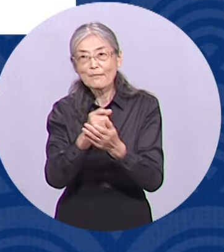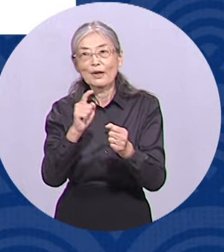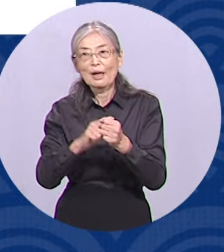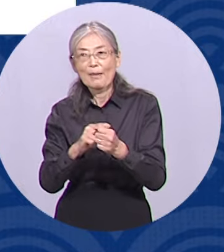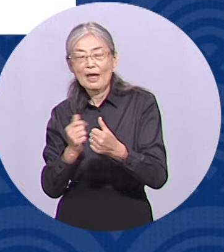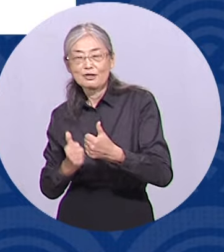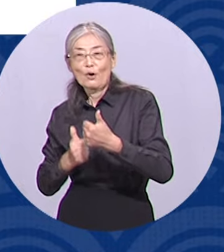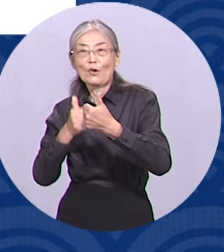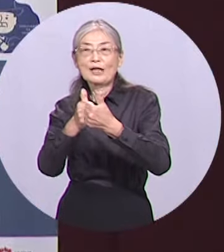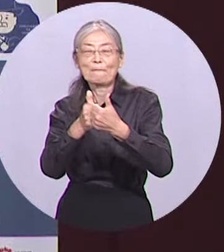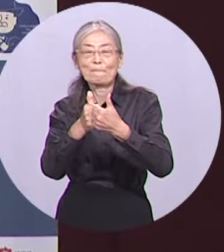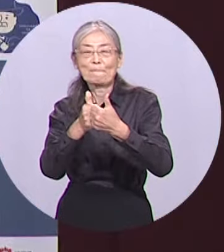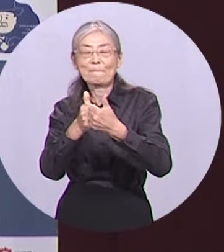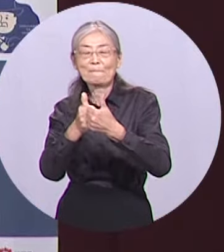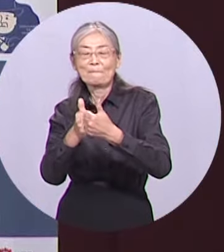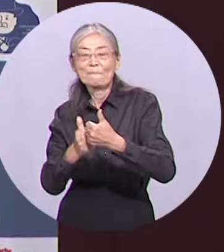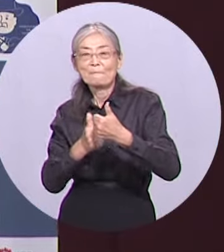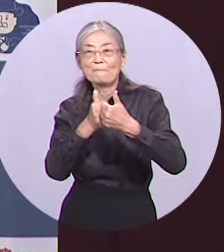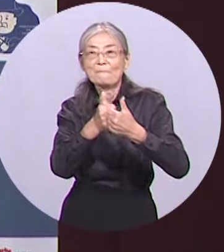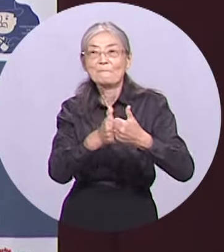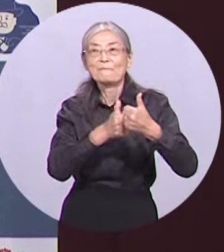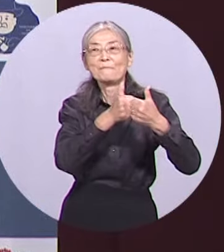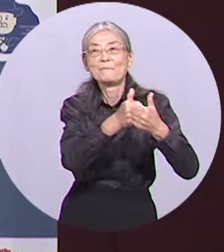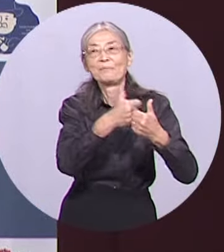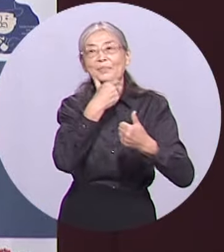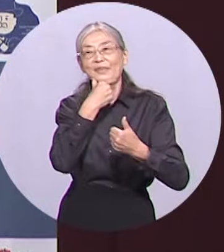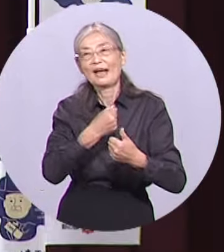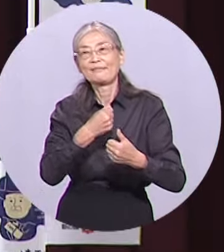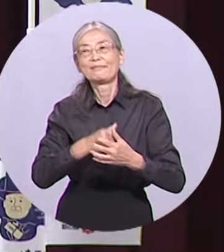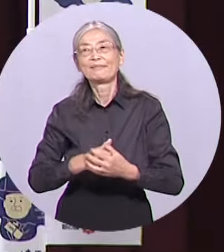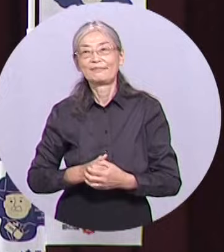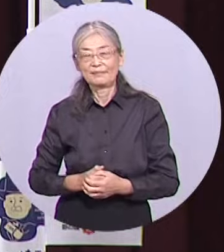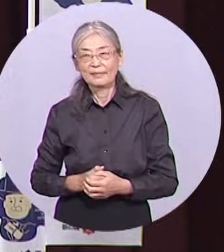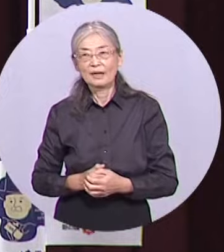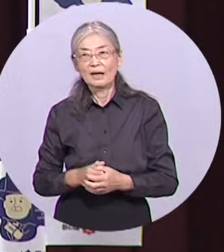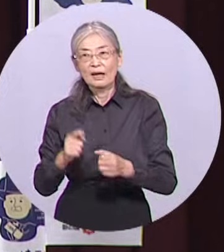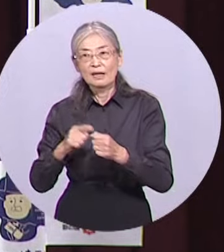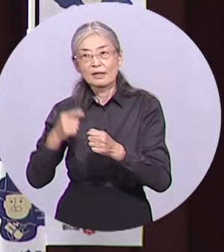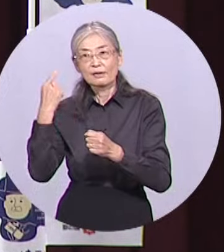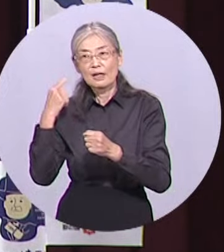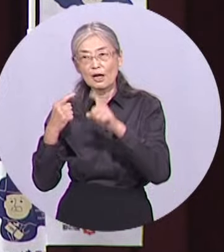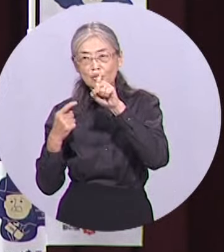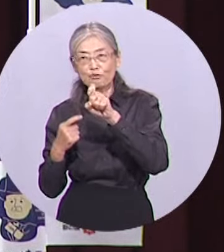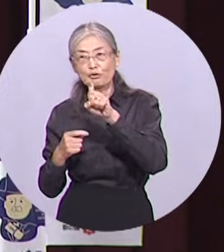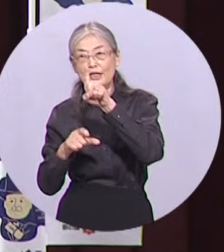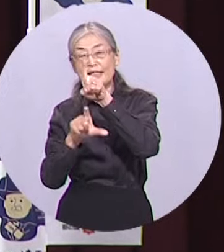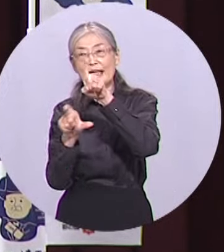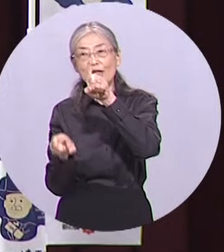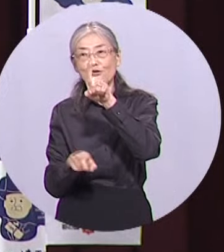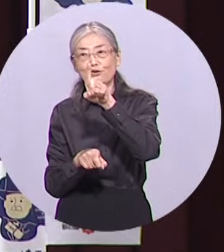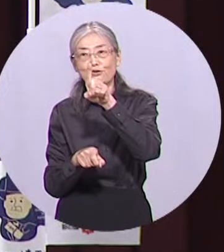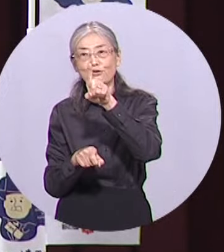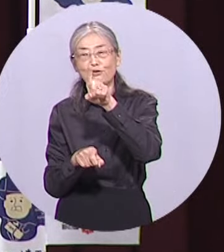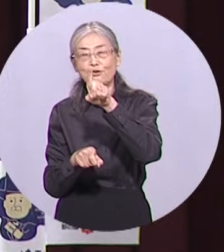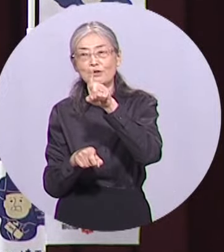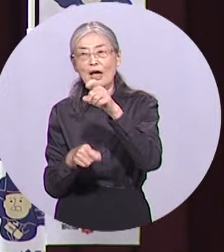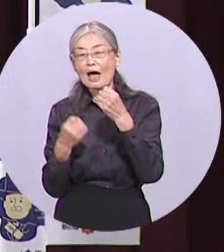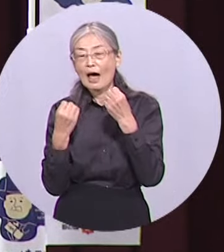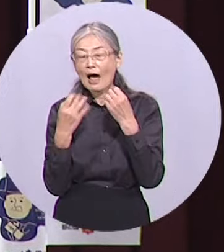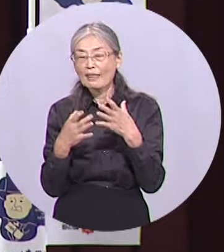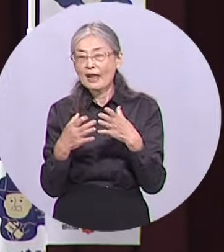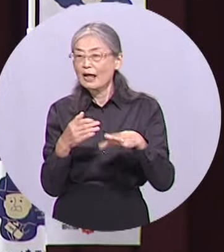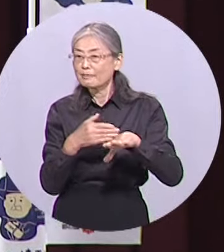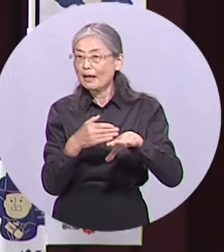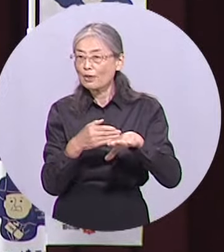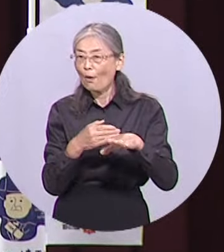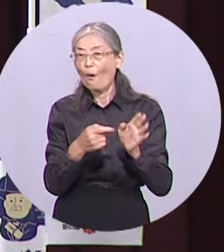戦ということをずっと続けていきたいなというふうに考えております。 昨年11月にソリューションブランドイグニチャー